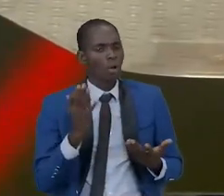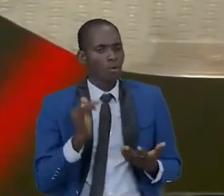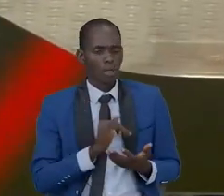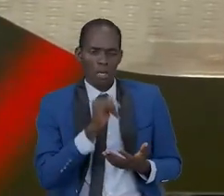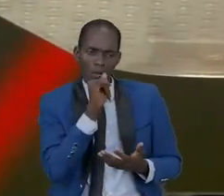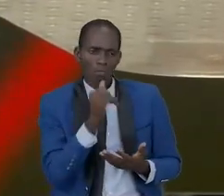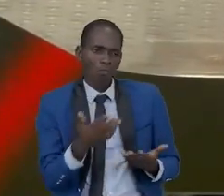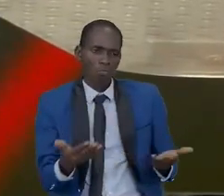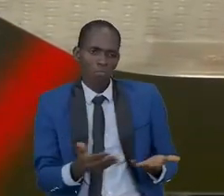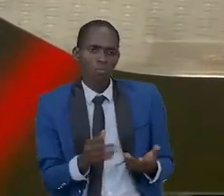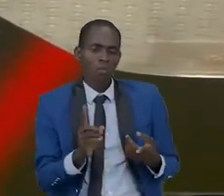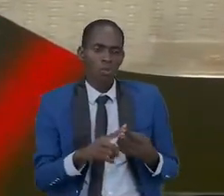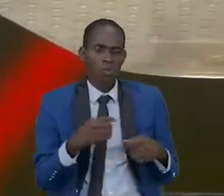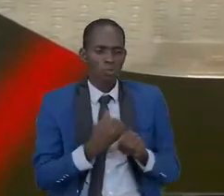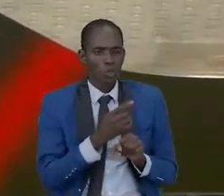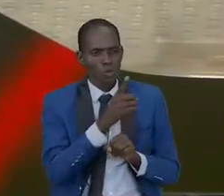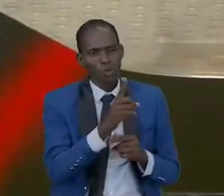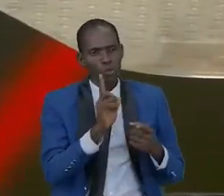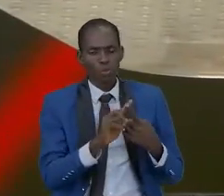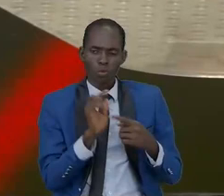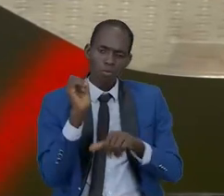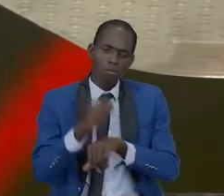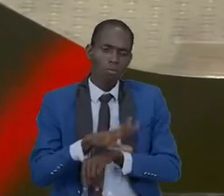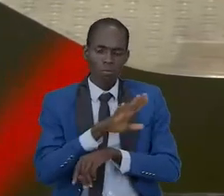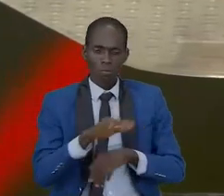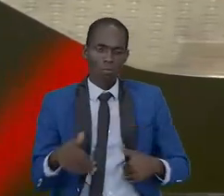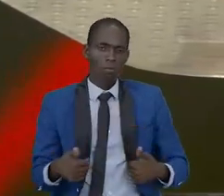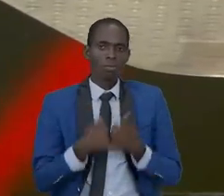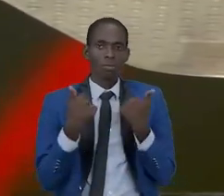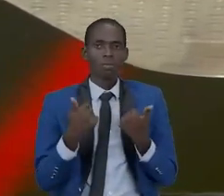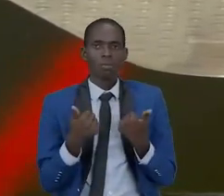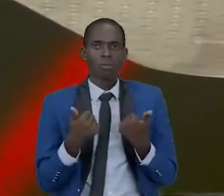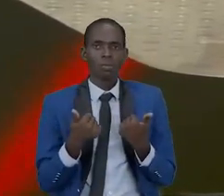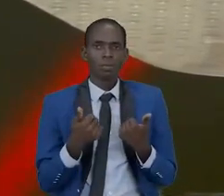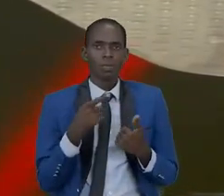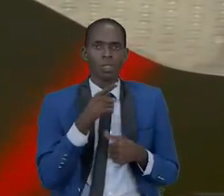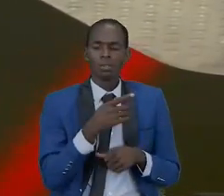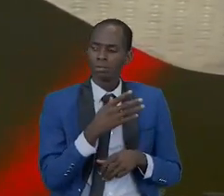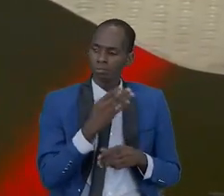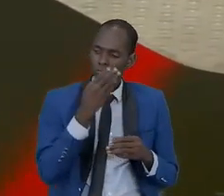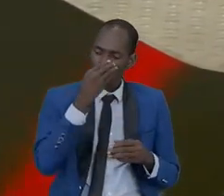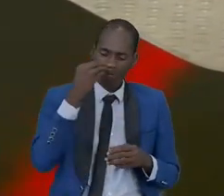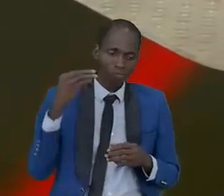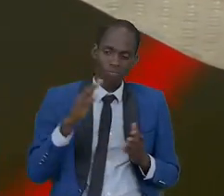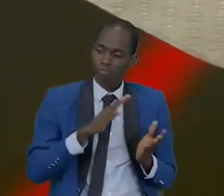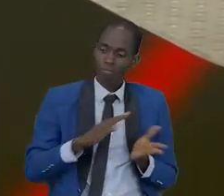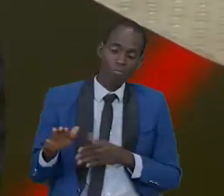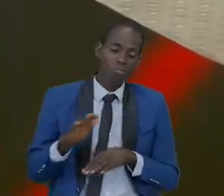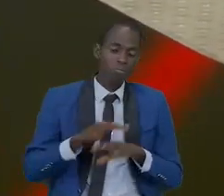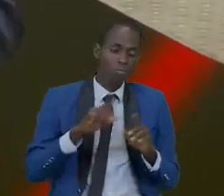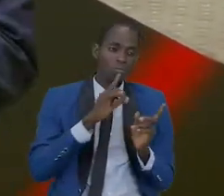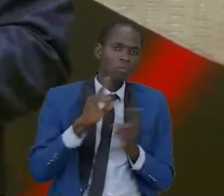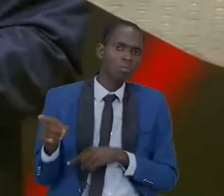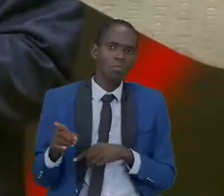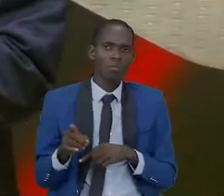j'ai appris que tu as ce défi là de santé je suis là pour t'aider à vaincre ce défi et tu le néglige tu ne le